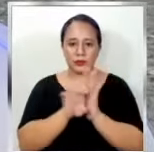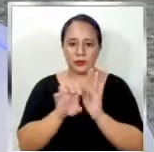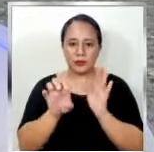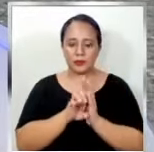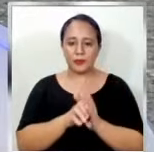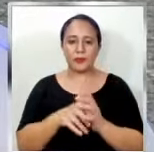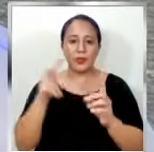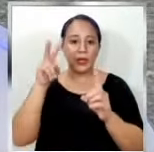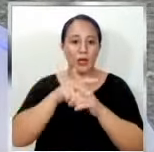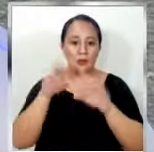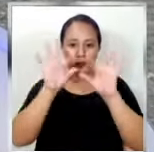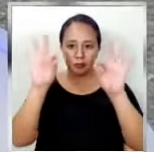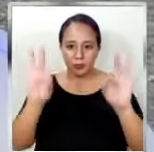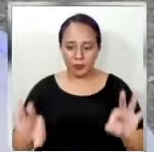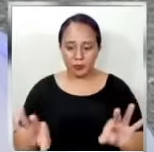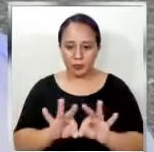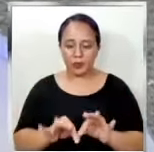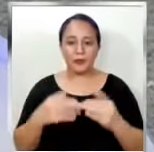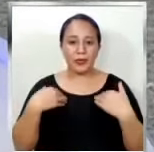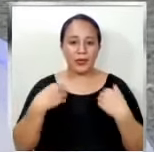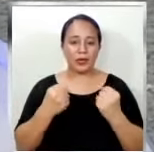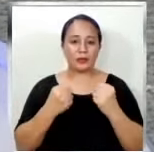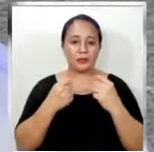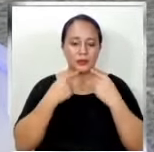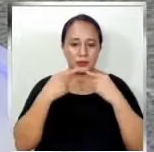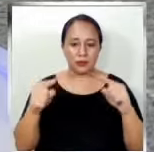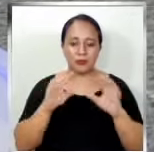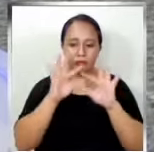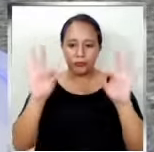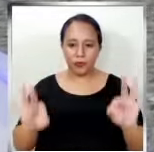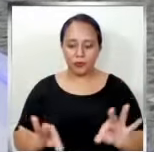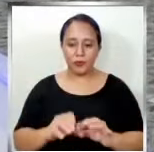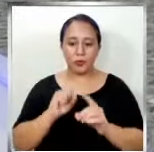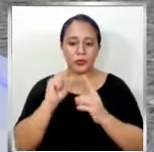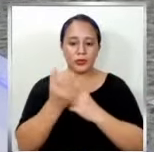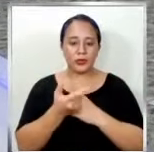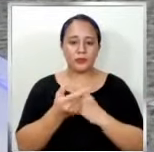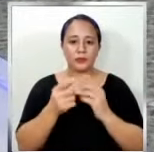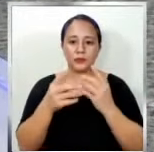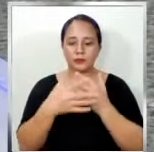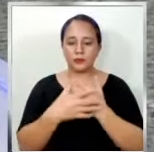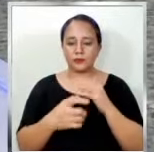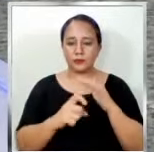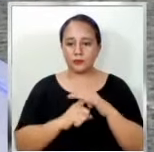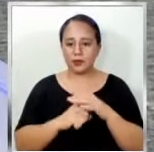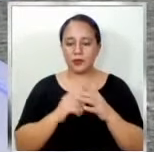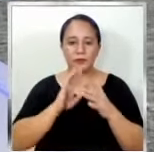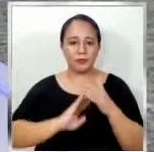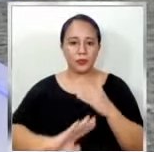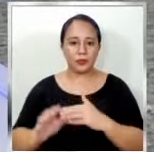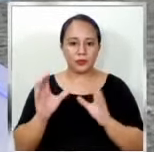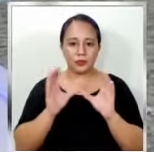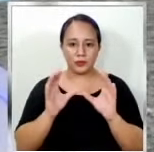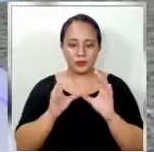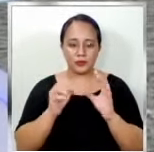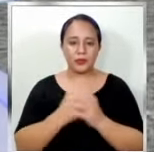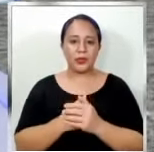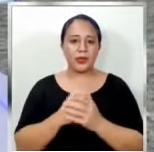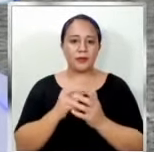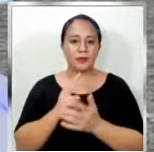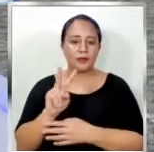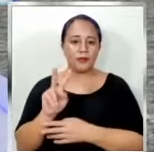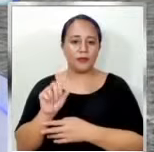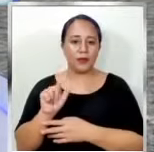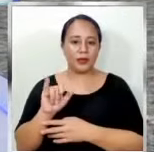form, health declaration form, original at photocopy ng inyong PSA birth certificate at valid ID gaya po ng school